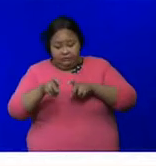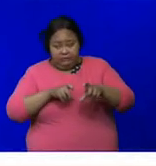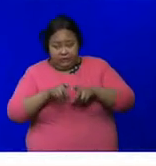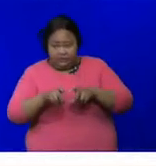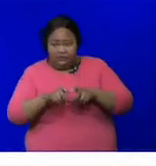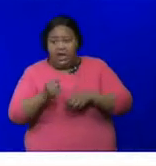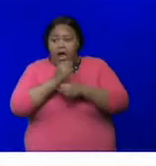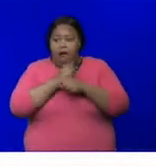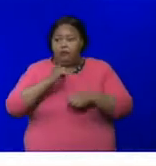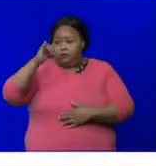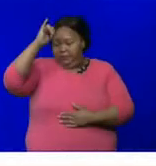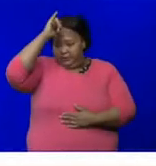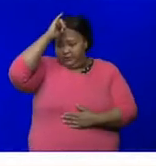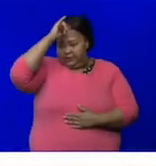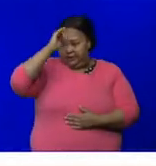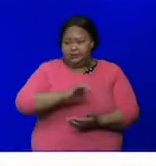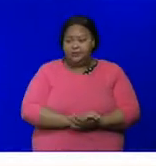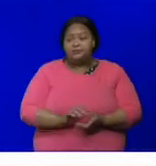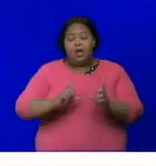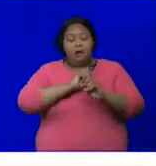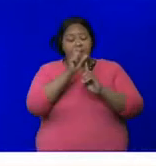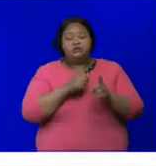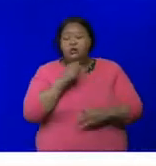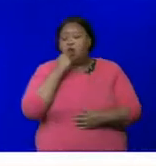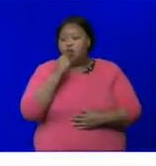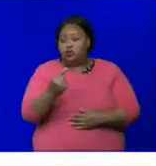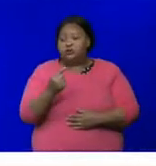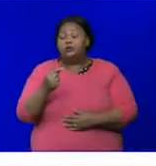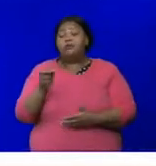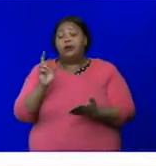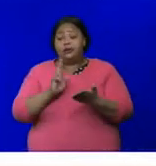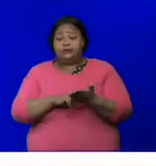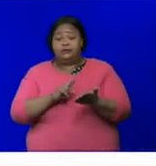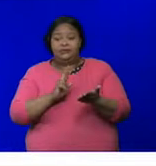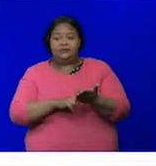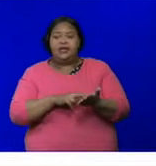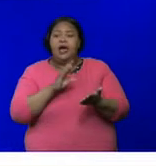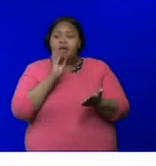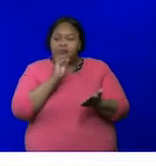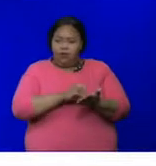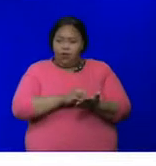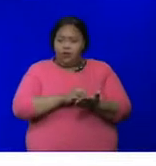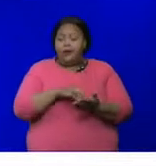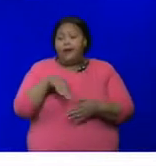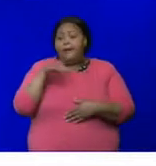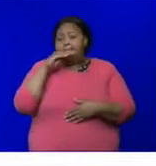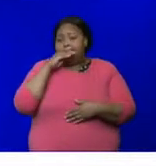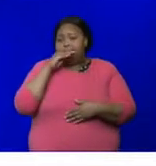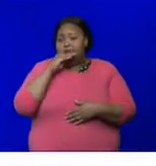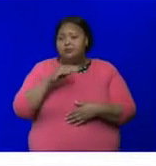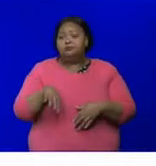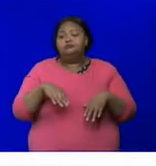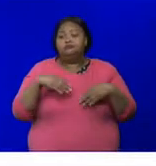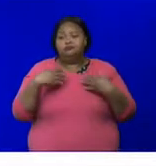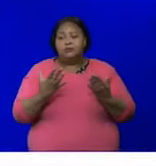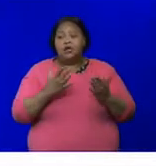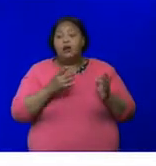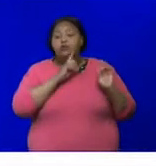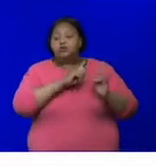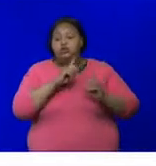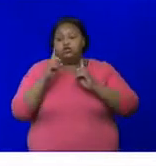Hlophe uthi imphumela yabafundzi sebanayo kungakobothishela kumele bakwati kuniketa abafundzi